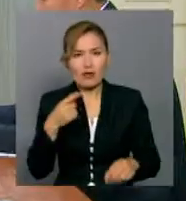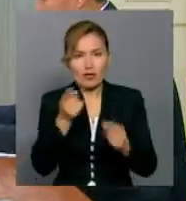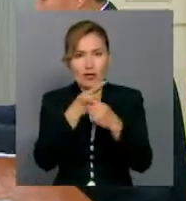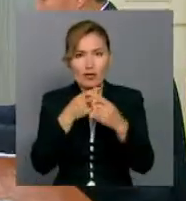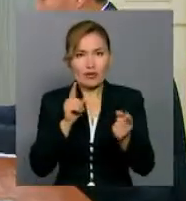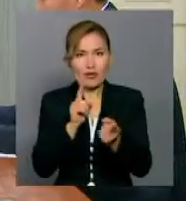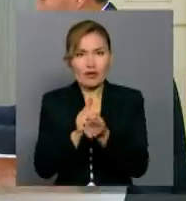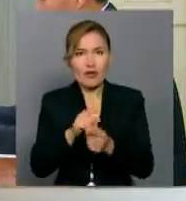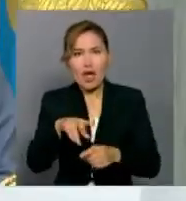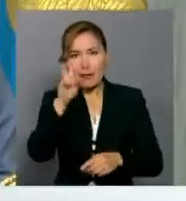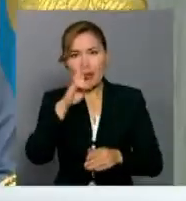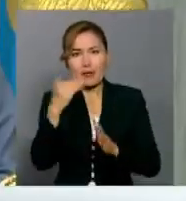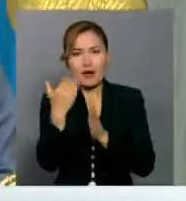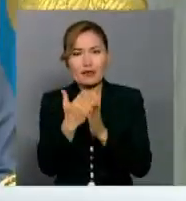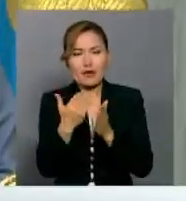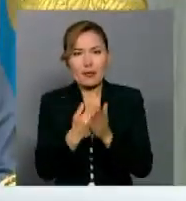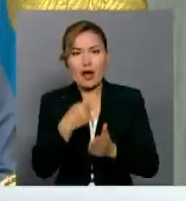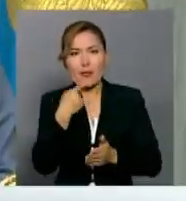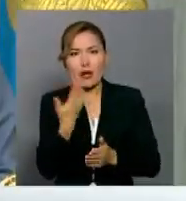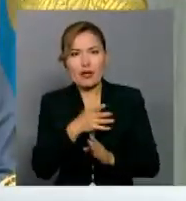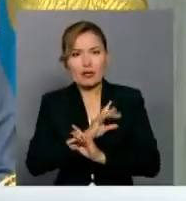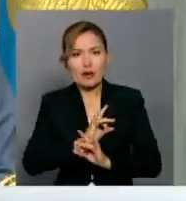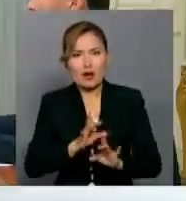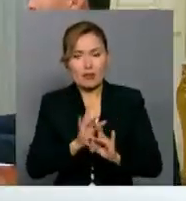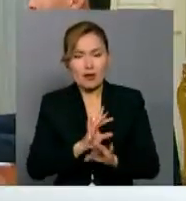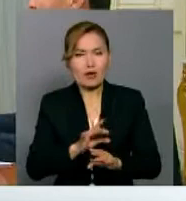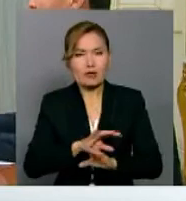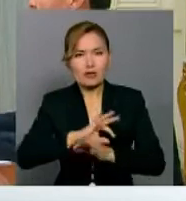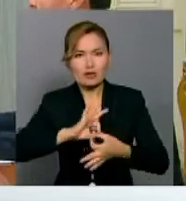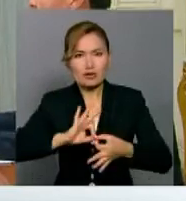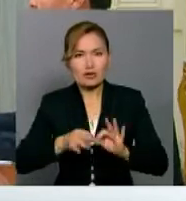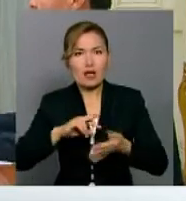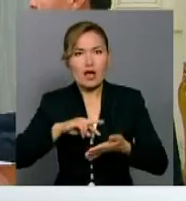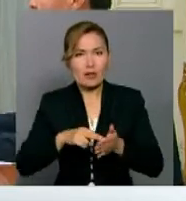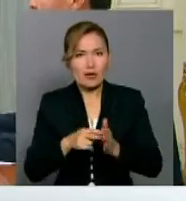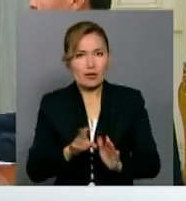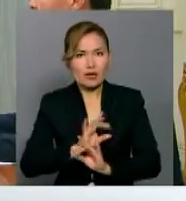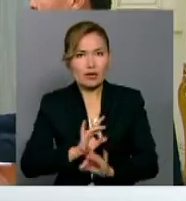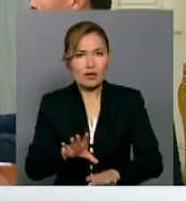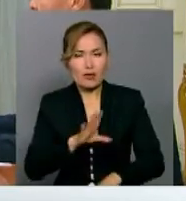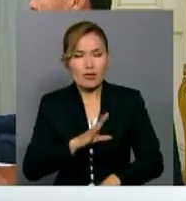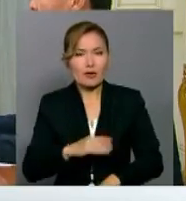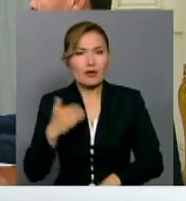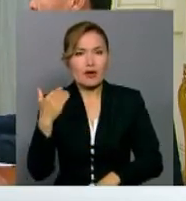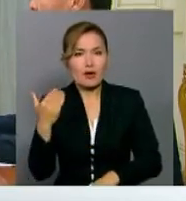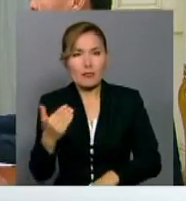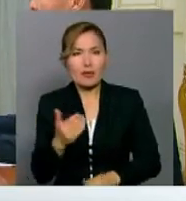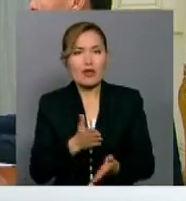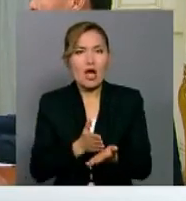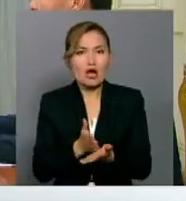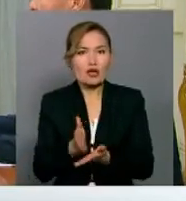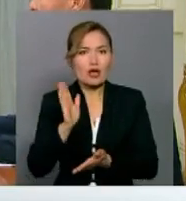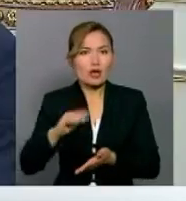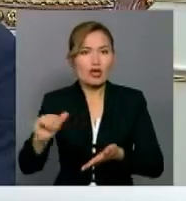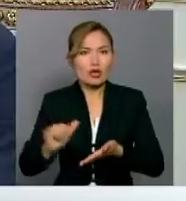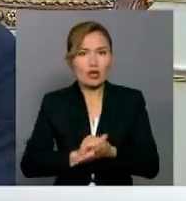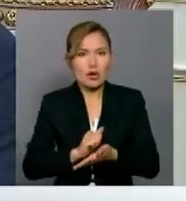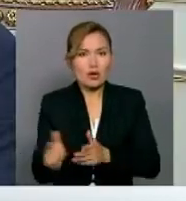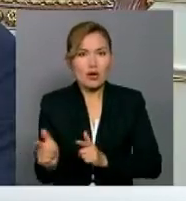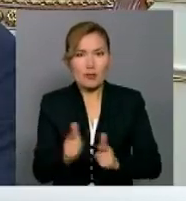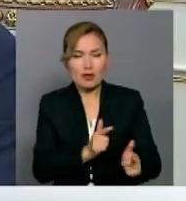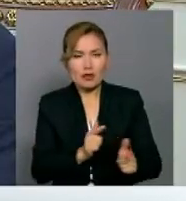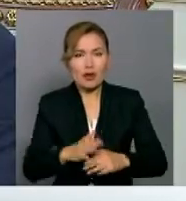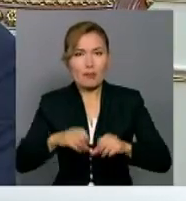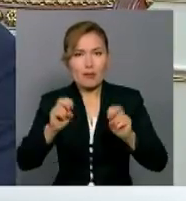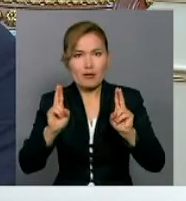санды Қазақстан мемлекеттік бағдарламасын баяндап, басым бағыттарына тоқталды. Дәурен Абаевтың айтуынша стратегиялық құжат жобасын дайындауға